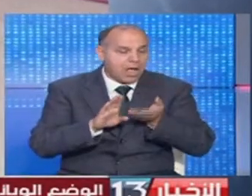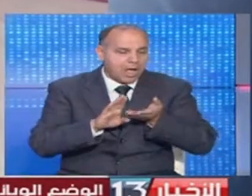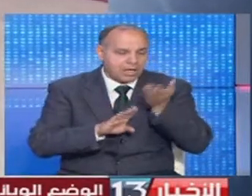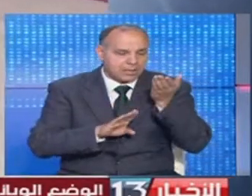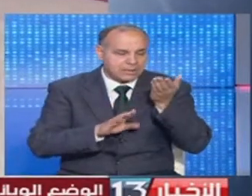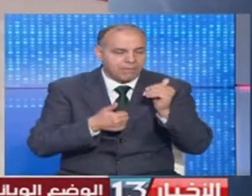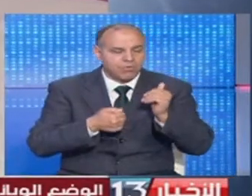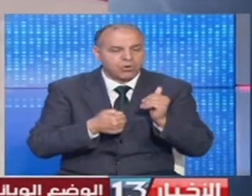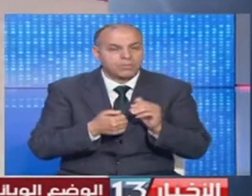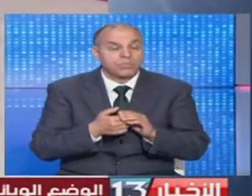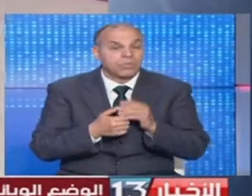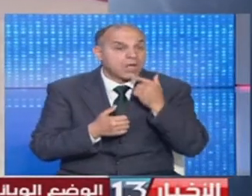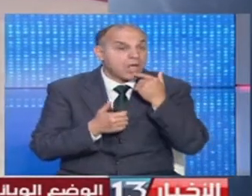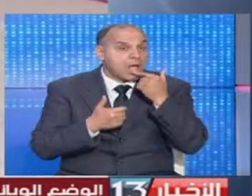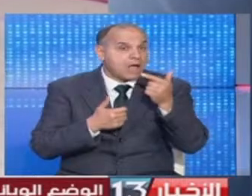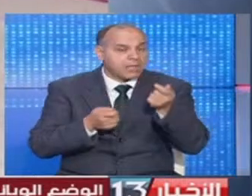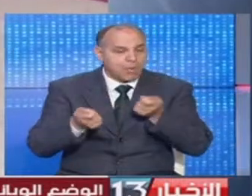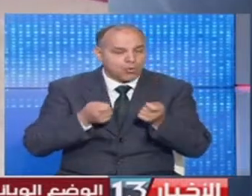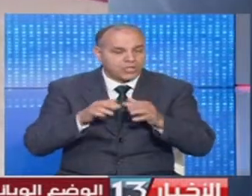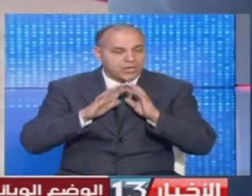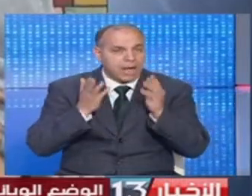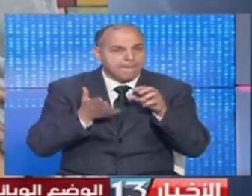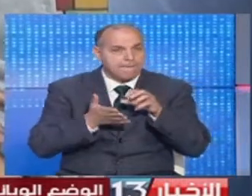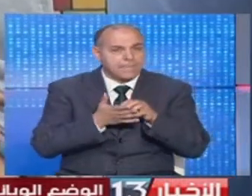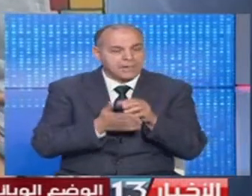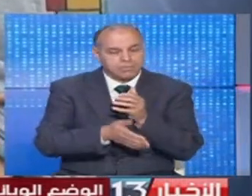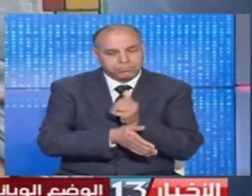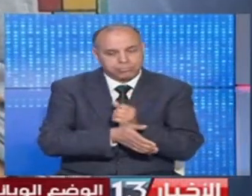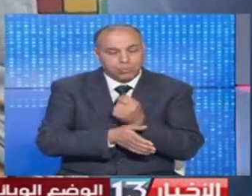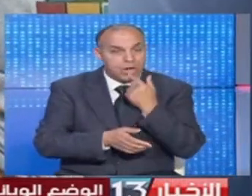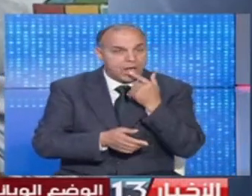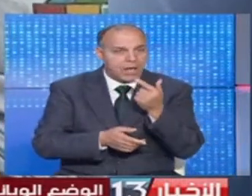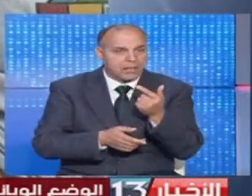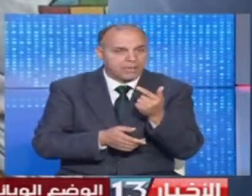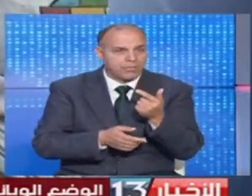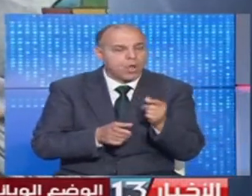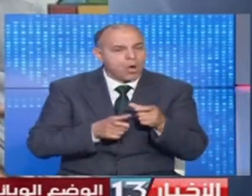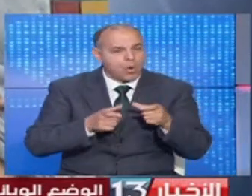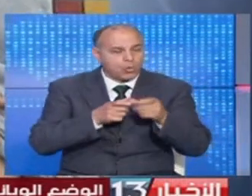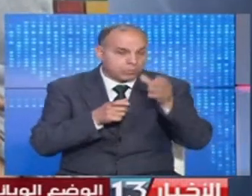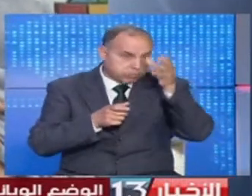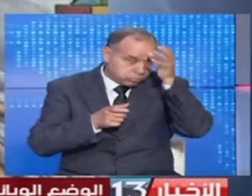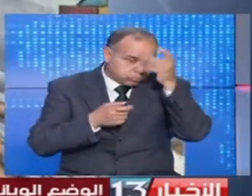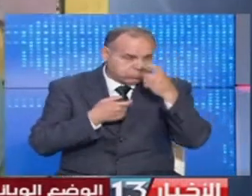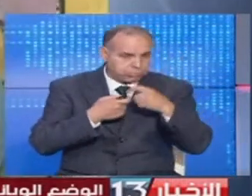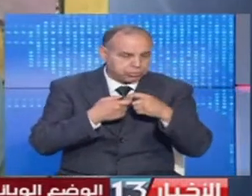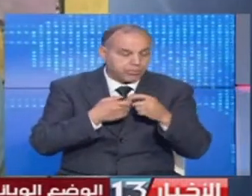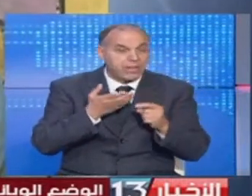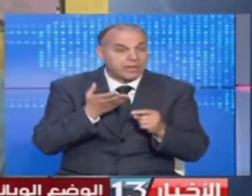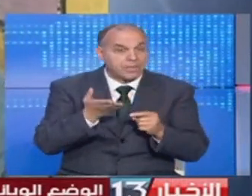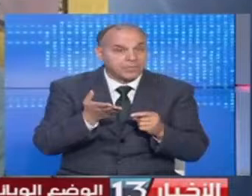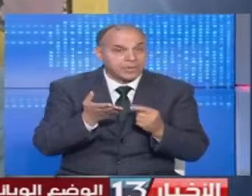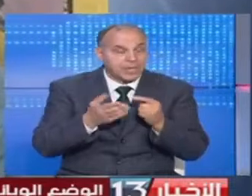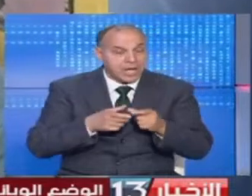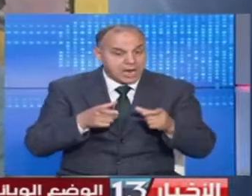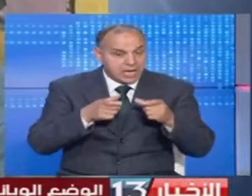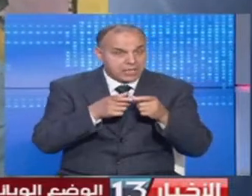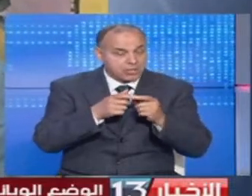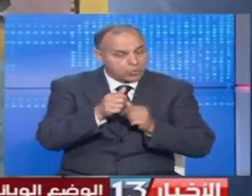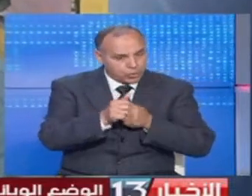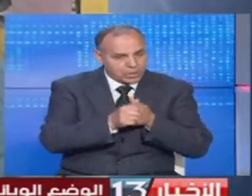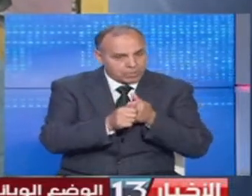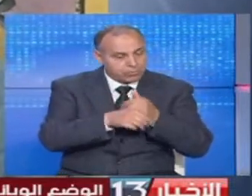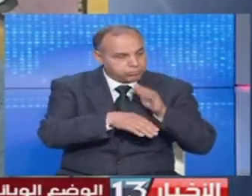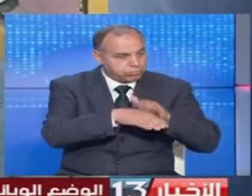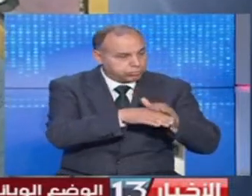ستين سنه ووفق مدير عام مركز اليقظه الدوائيه الوطني وعضو اللجنه العلميه رياضه فان اللجنه تتابع